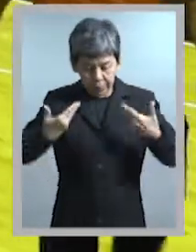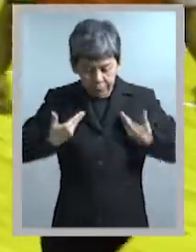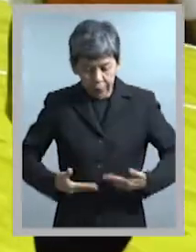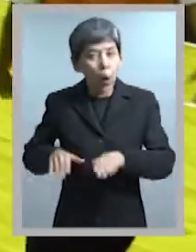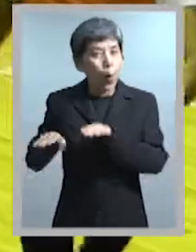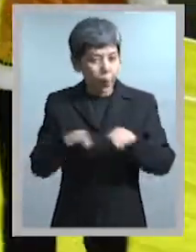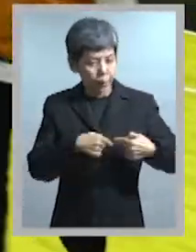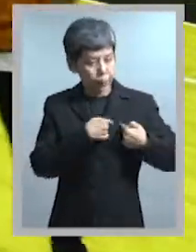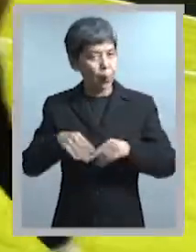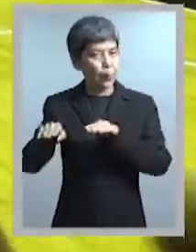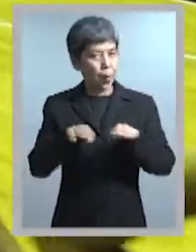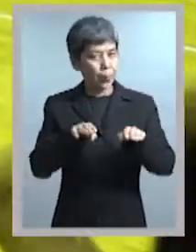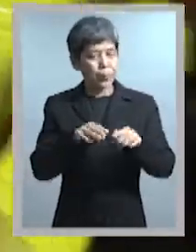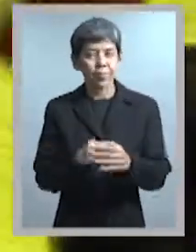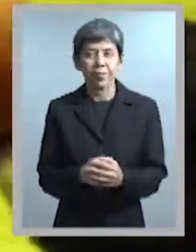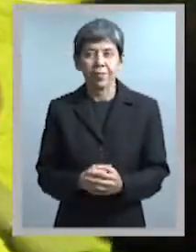อมของร่างกายและจิตใจ